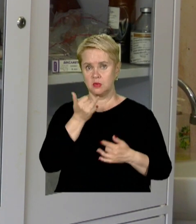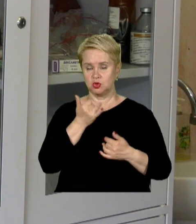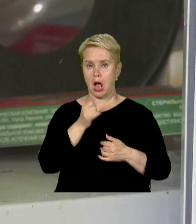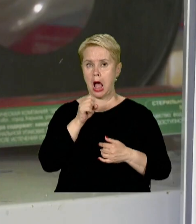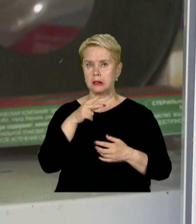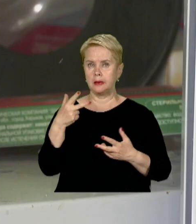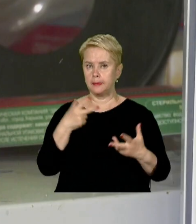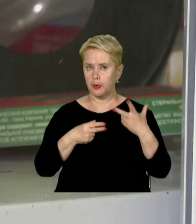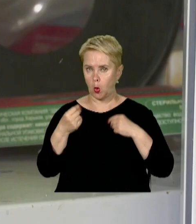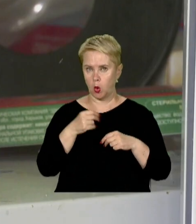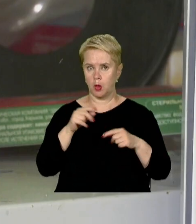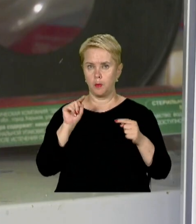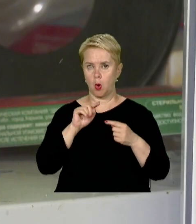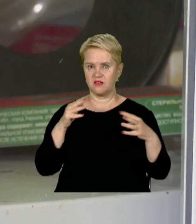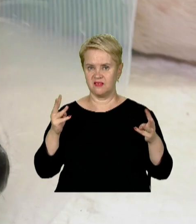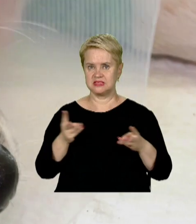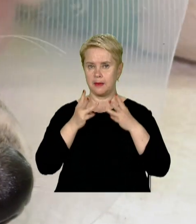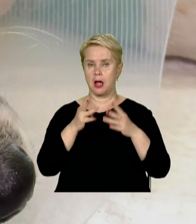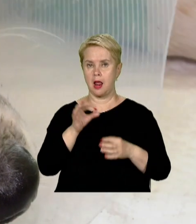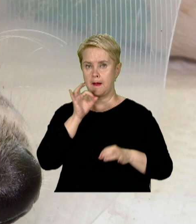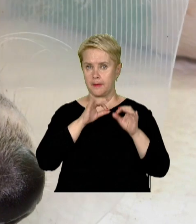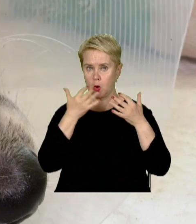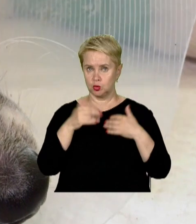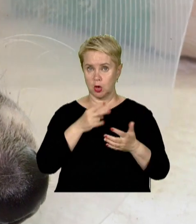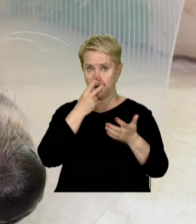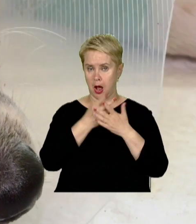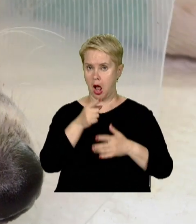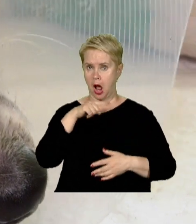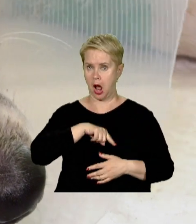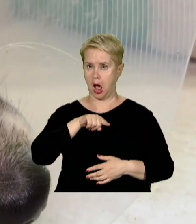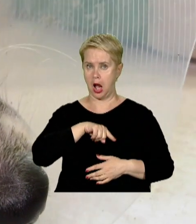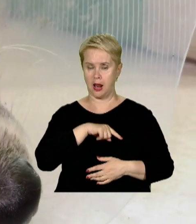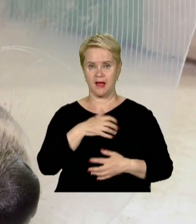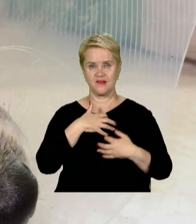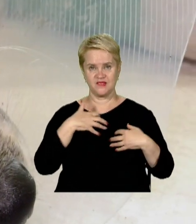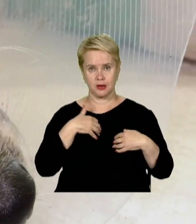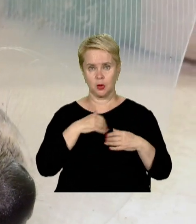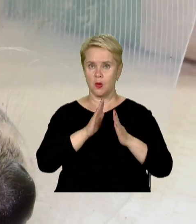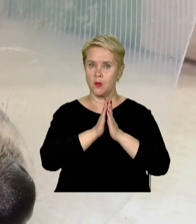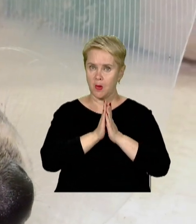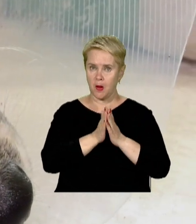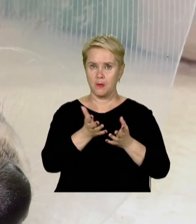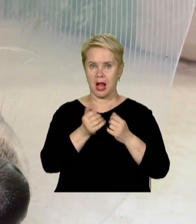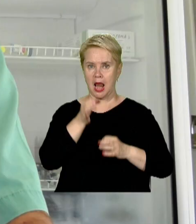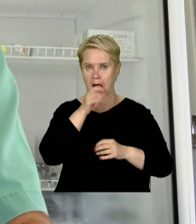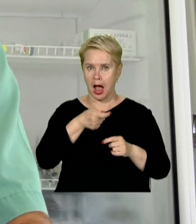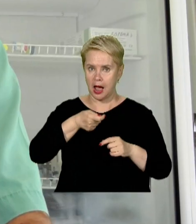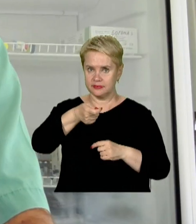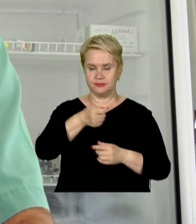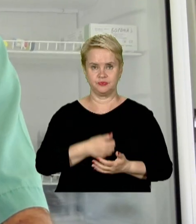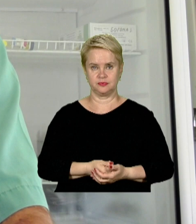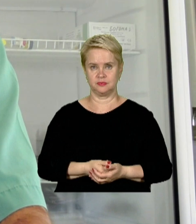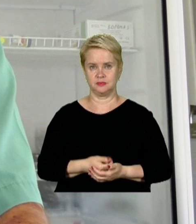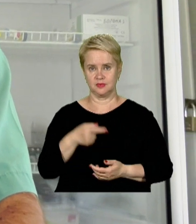курс антибіотиків та протизапальних препаратів. Вже показує характер, тож ветеринари вмовляють його прийняти ліки. Как